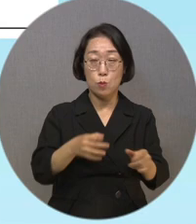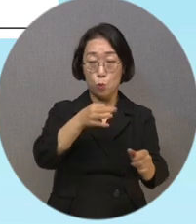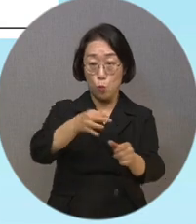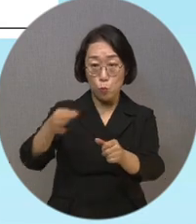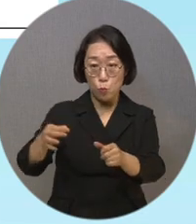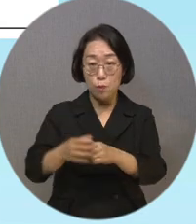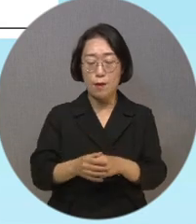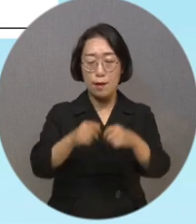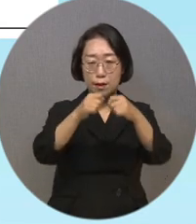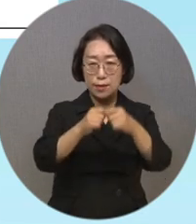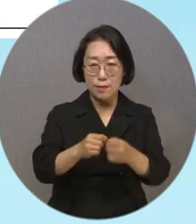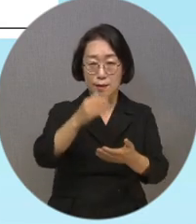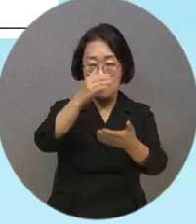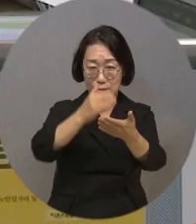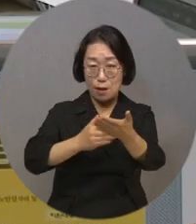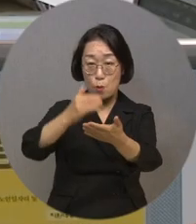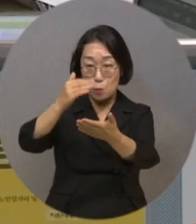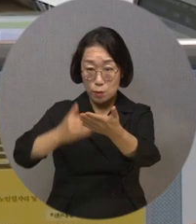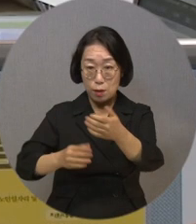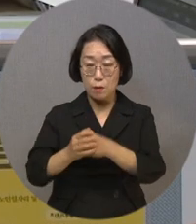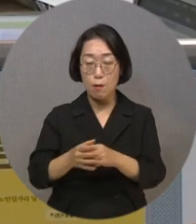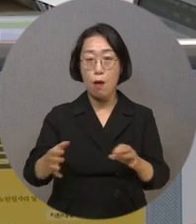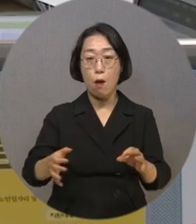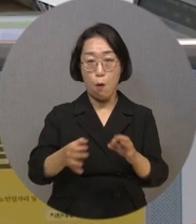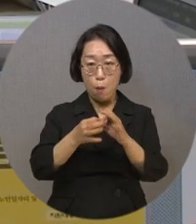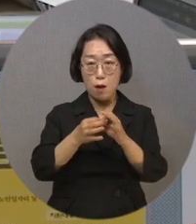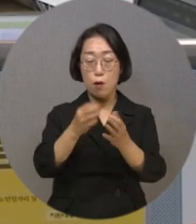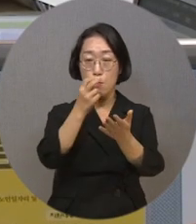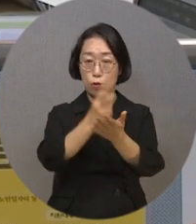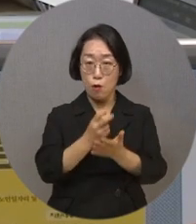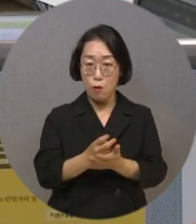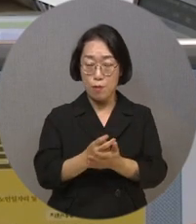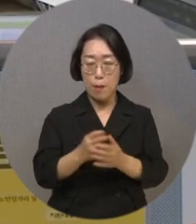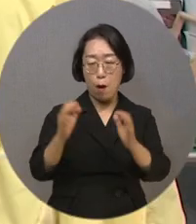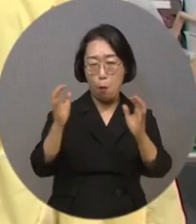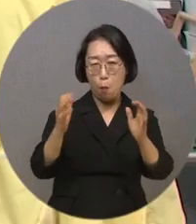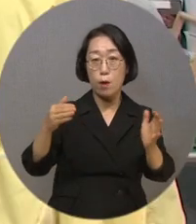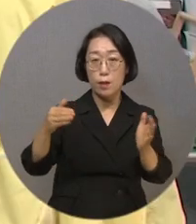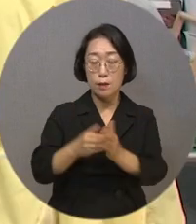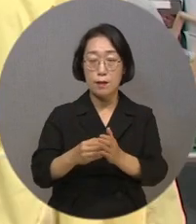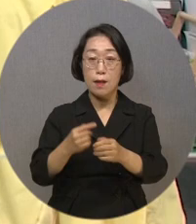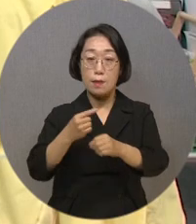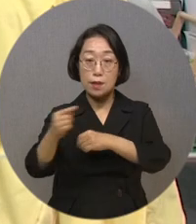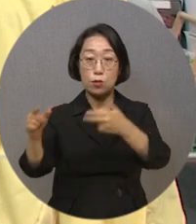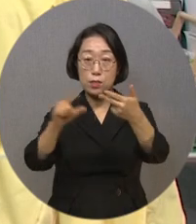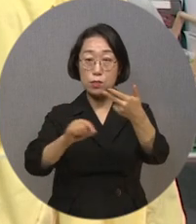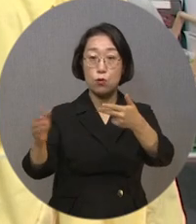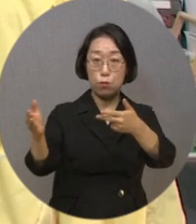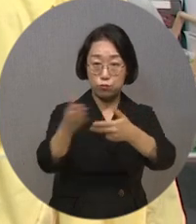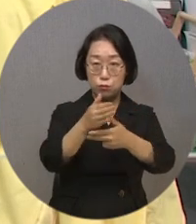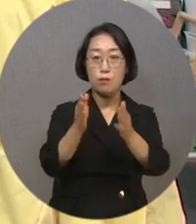제품 세분화와 기준액 인상은 관련 시행규칙 개정 등을 거쳐 내년 하반기에 시행될 예정입니다.